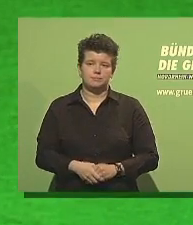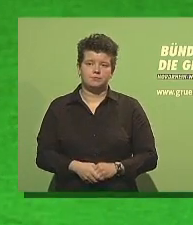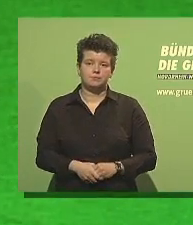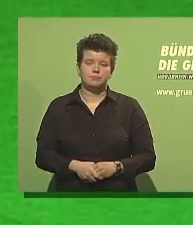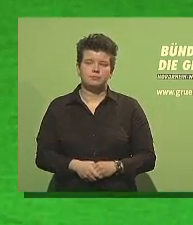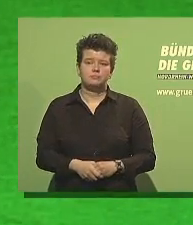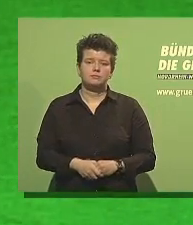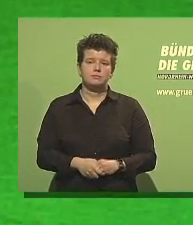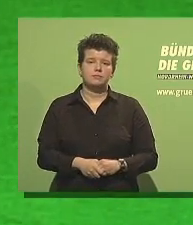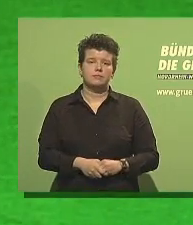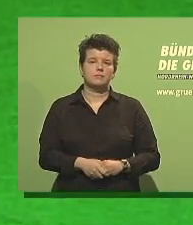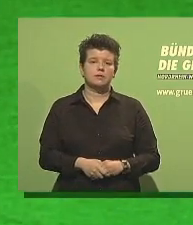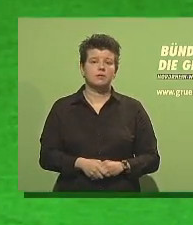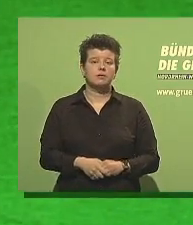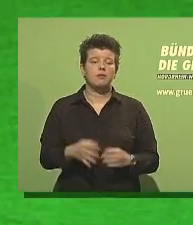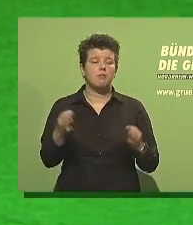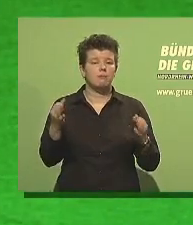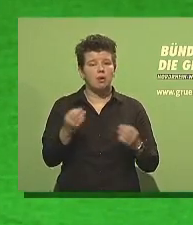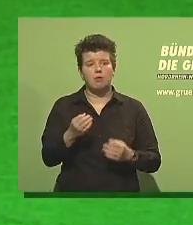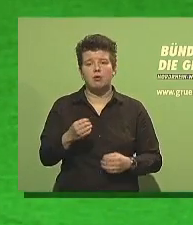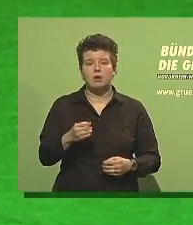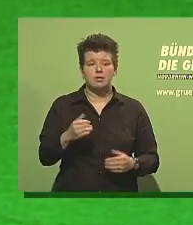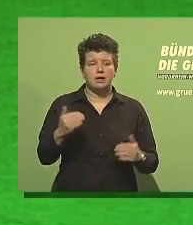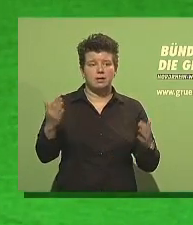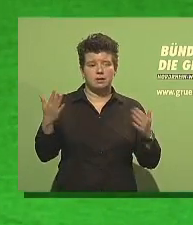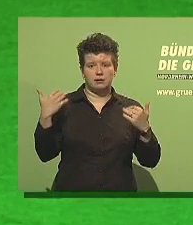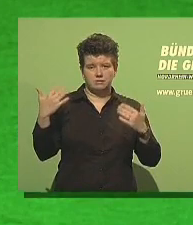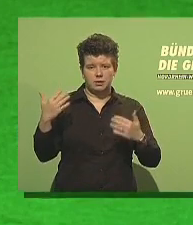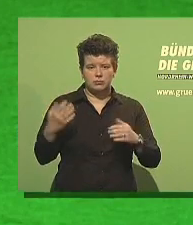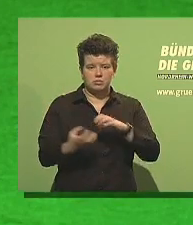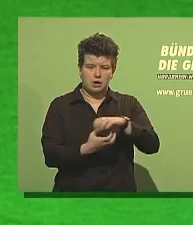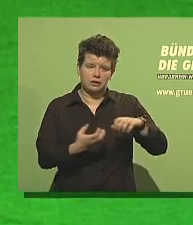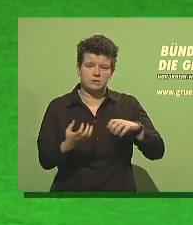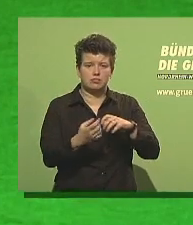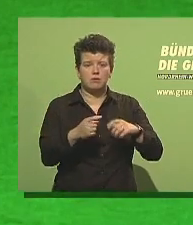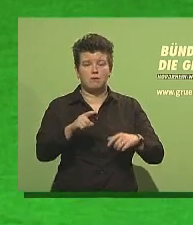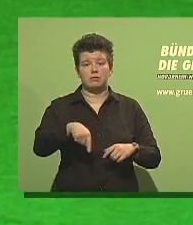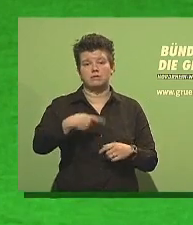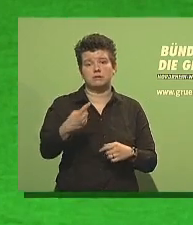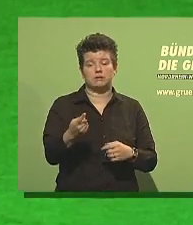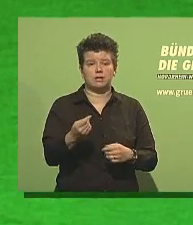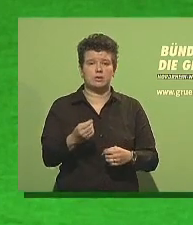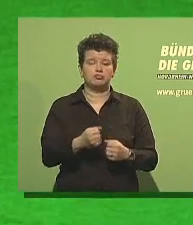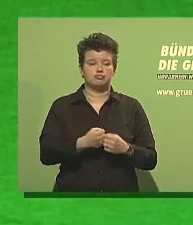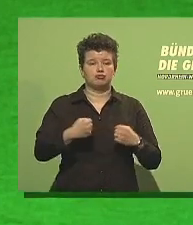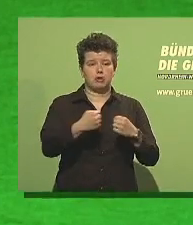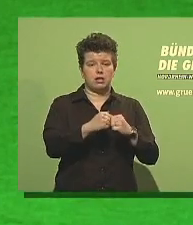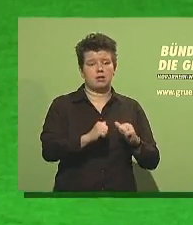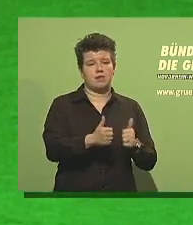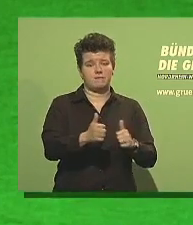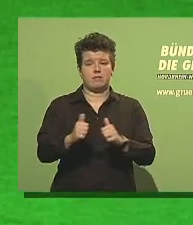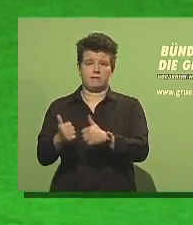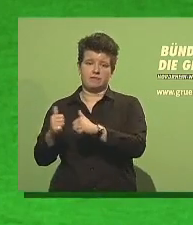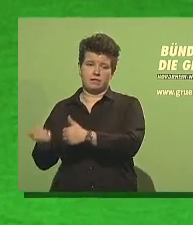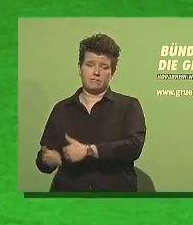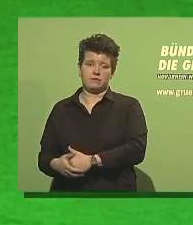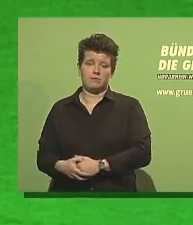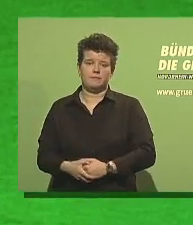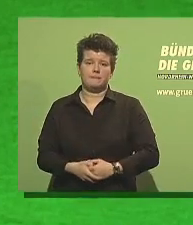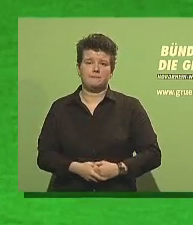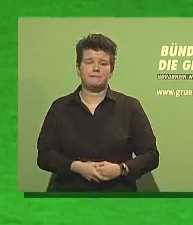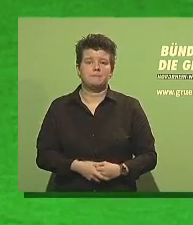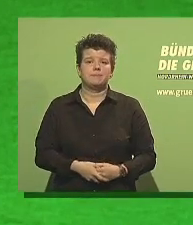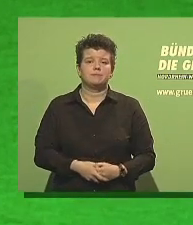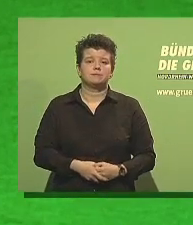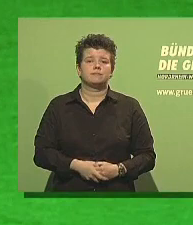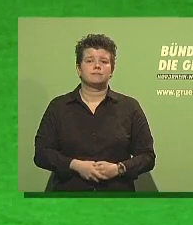Eifel durch ein Erdbeben erschüttert wird, darf der Bund bei uns Ganztagsschulen unterstützen. Diesen Unsinn akzeptieren wir nicht.